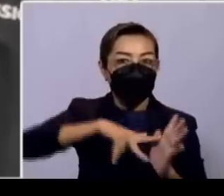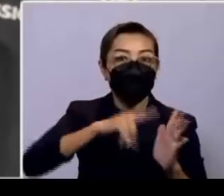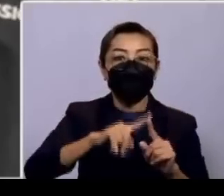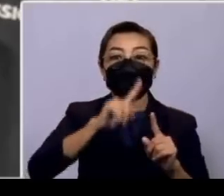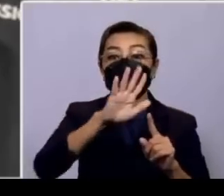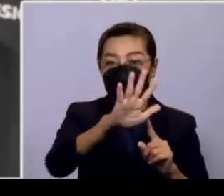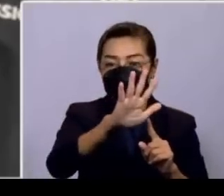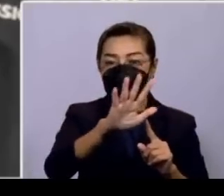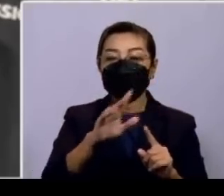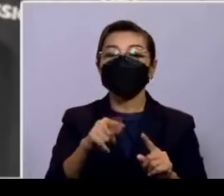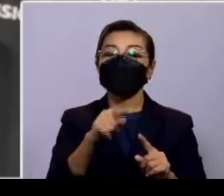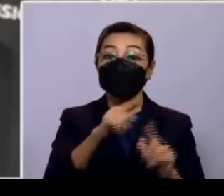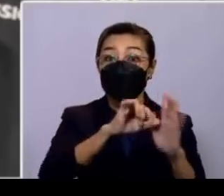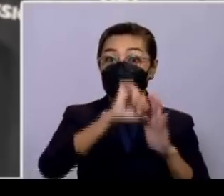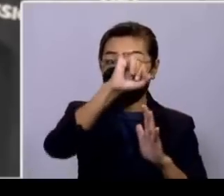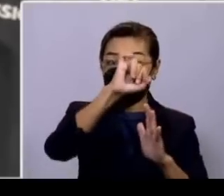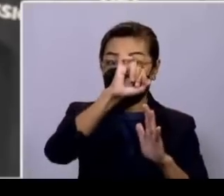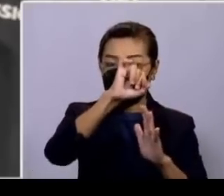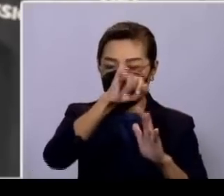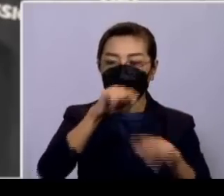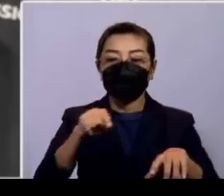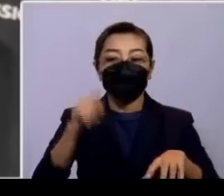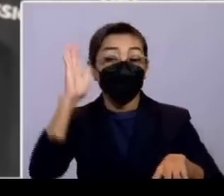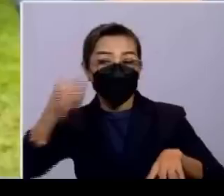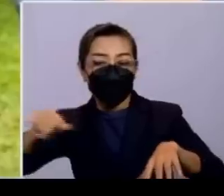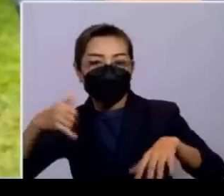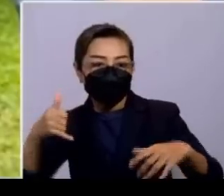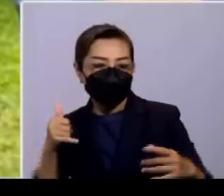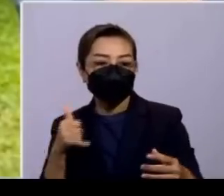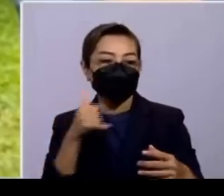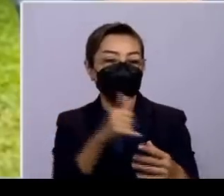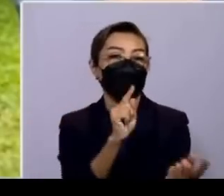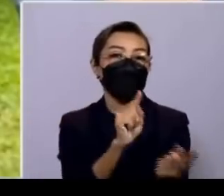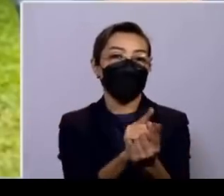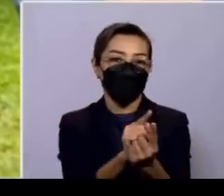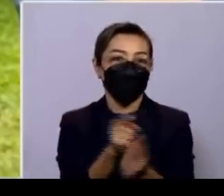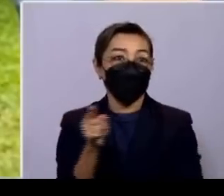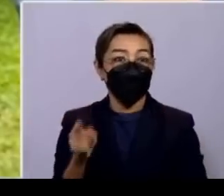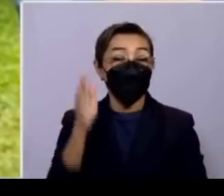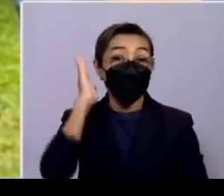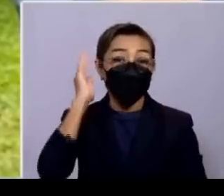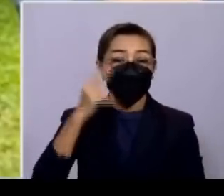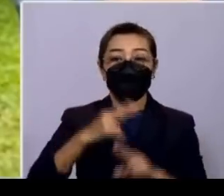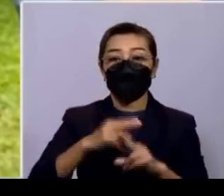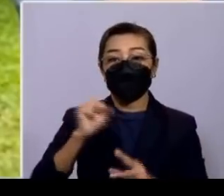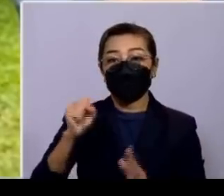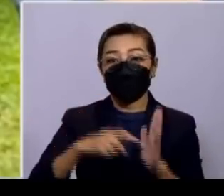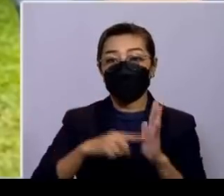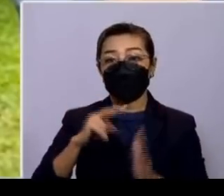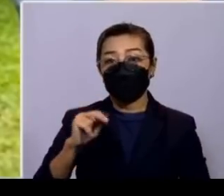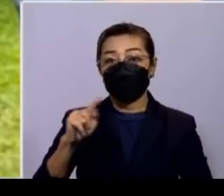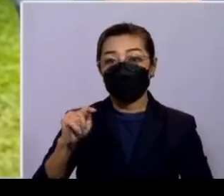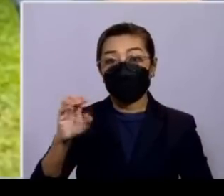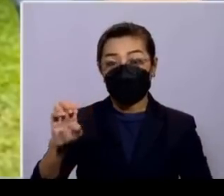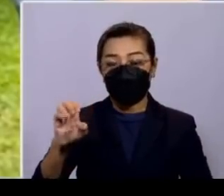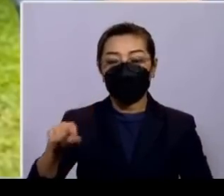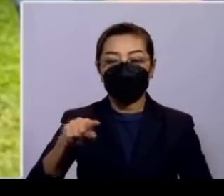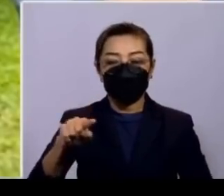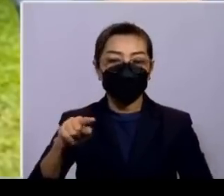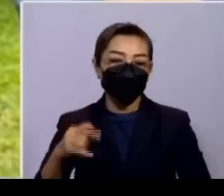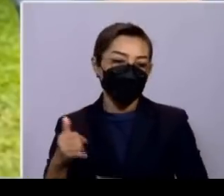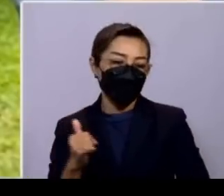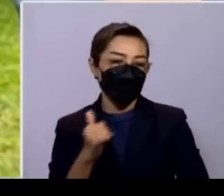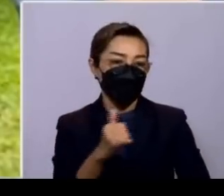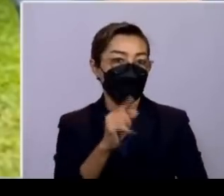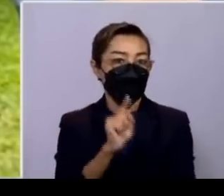ตัวที่ชายแดนจังหวัดเชียงใหม่นะคะคุณผู้ชมอาสัญหรือว่าสันติสุภอภิรดีไพลินนะฮะมามอบตัวกับตำรวจกองปราบกับ